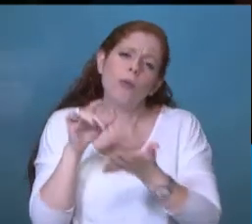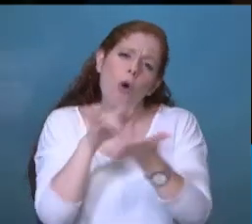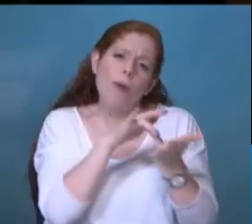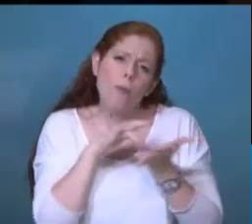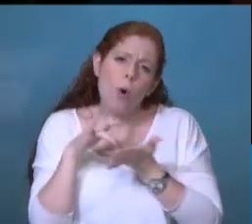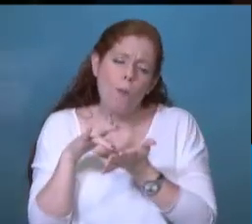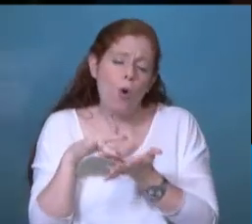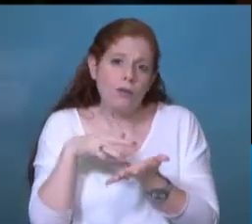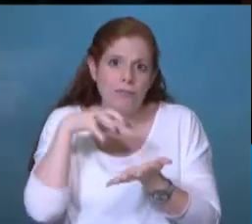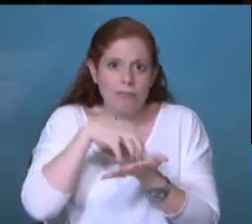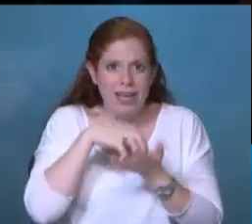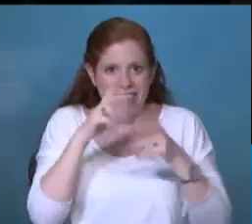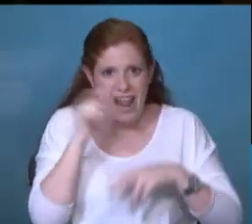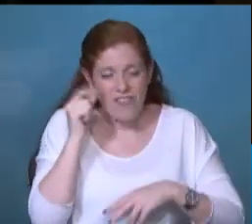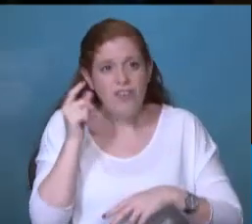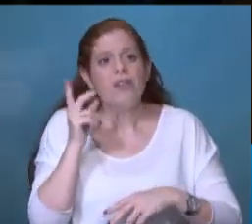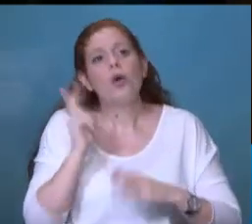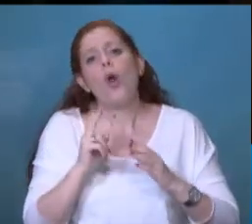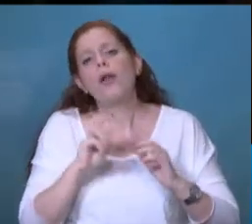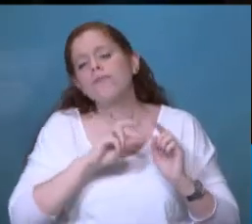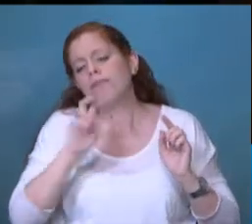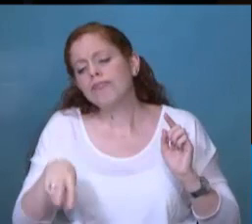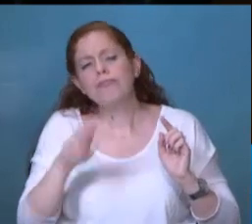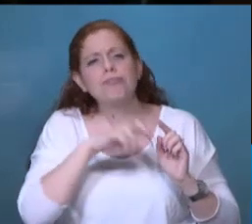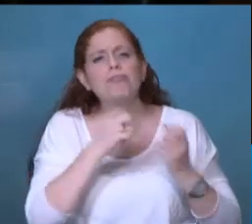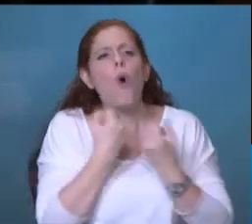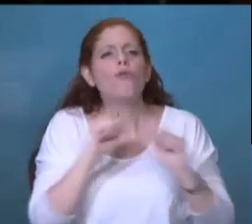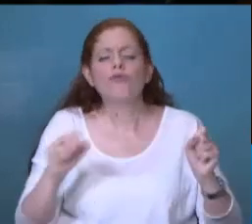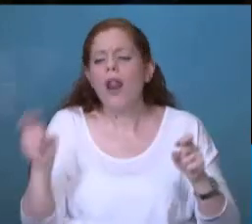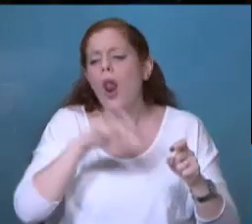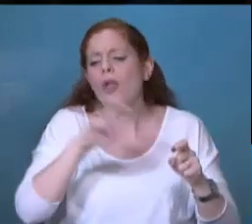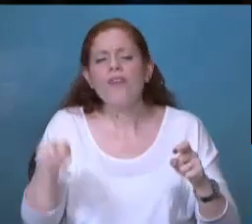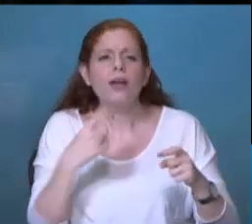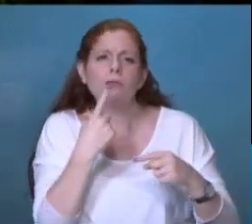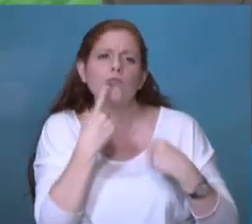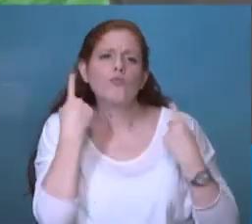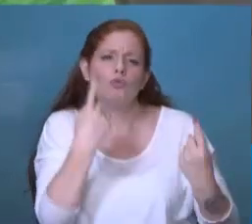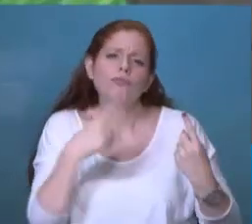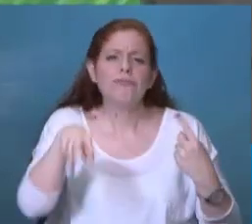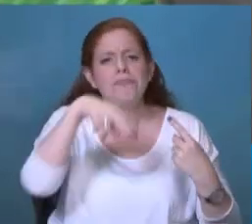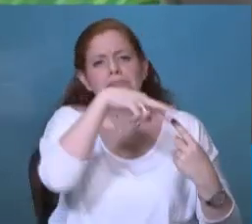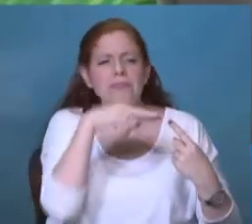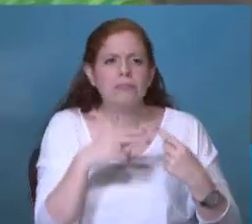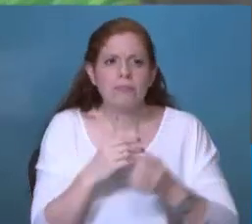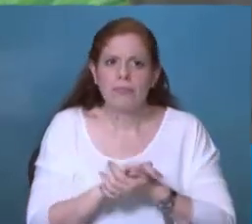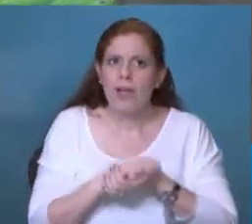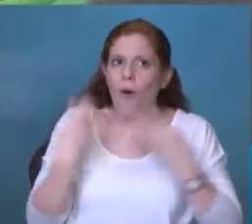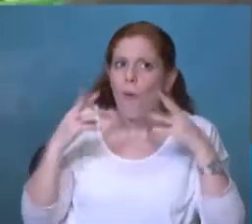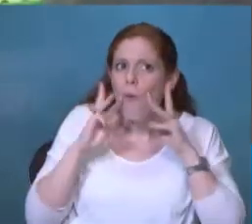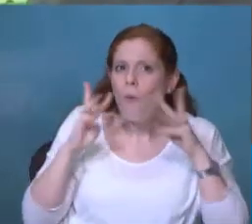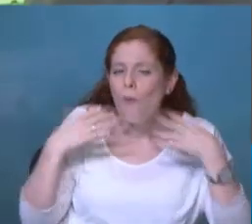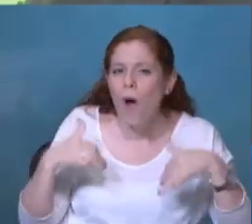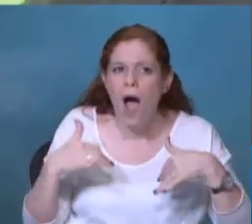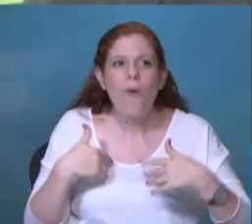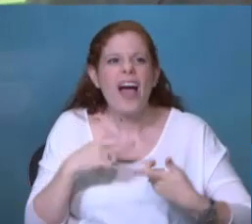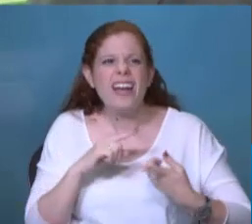של העיר, יכולים לעלות ולרדת מתי שהם רוצים, ליהנות מהנקודות הכי טובות בעיר. וואו, אני הולך להפוך